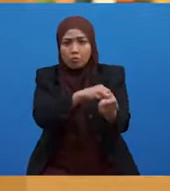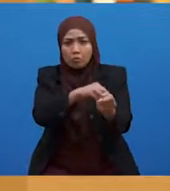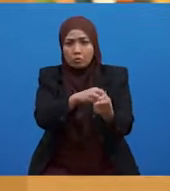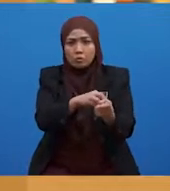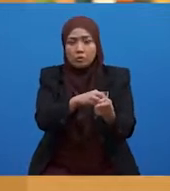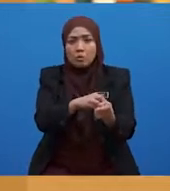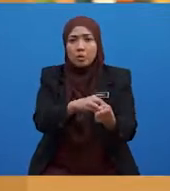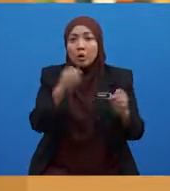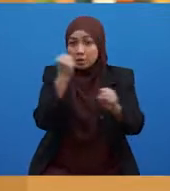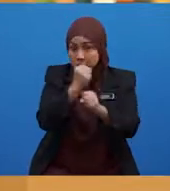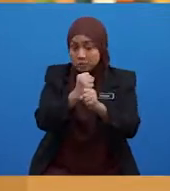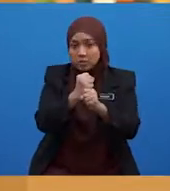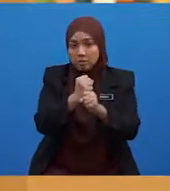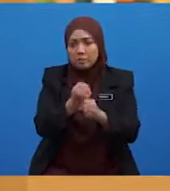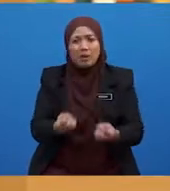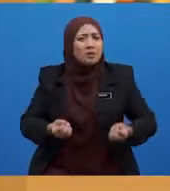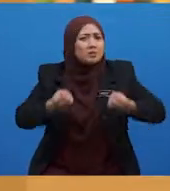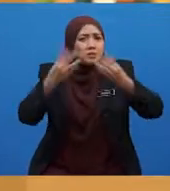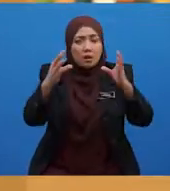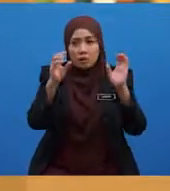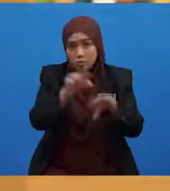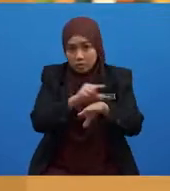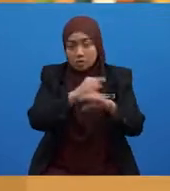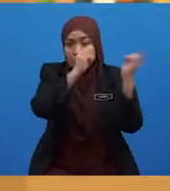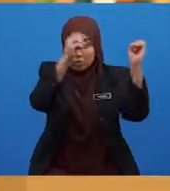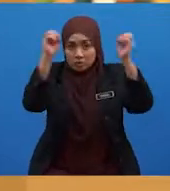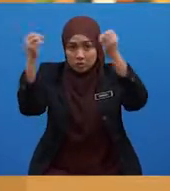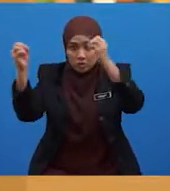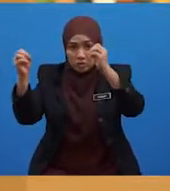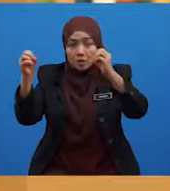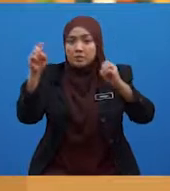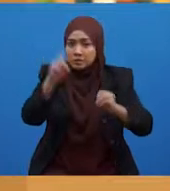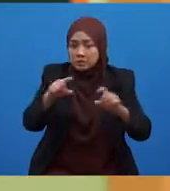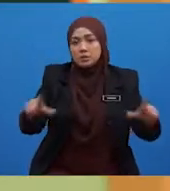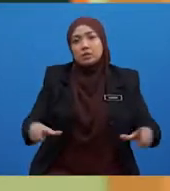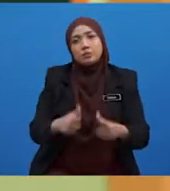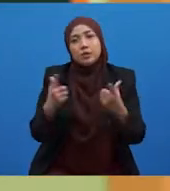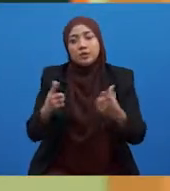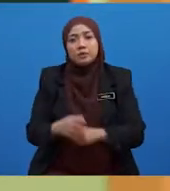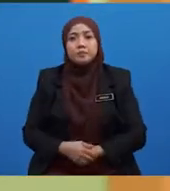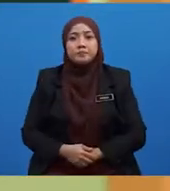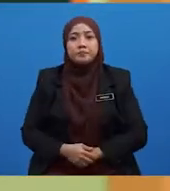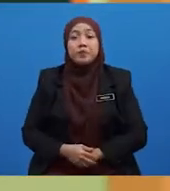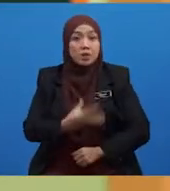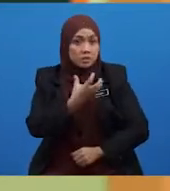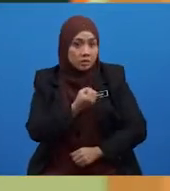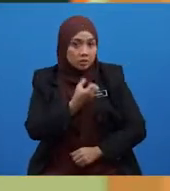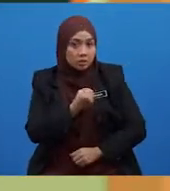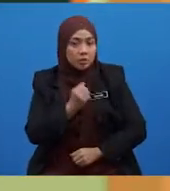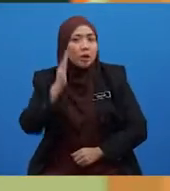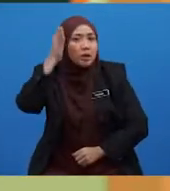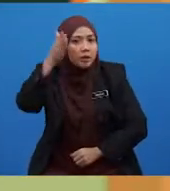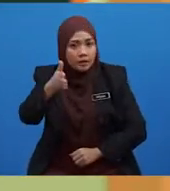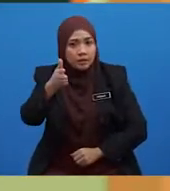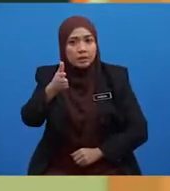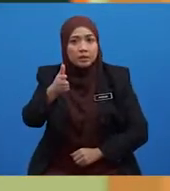banyak oksigen sejajar dengan kadar kerja yang perlu dilakukan. Jantung akan